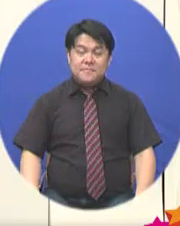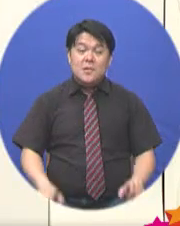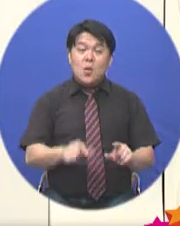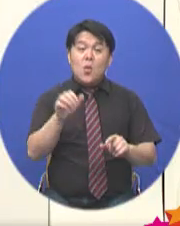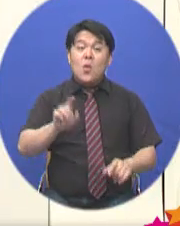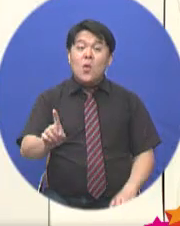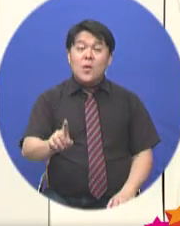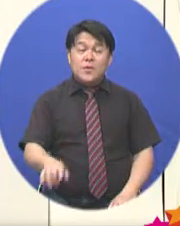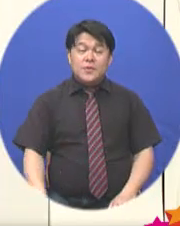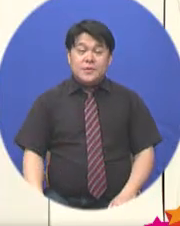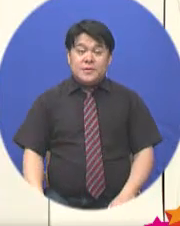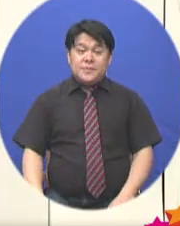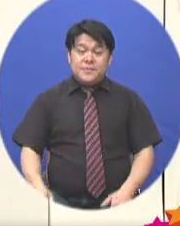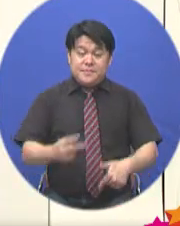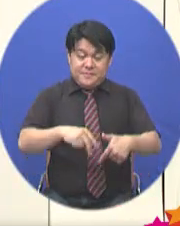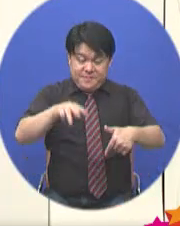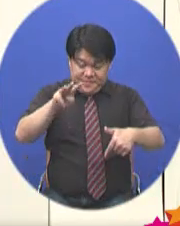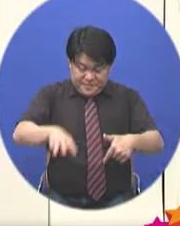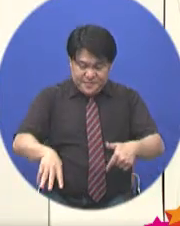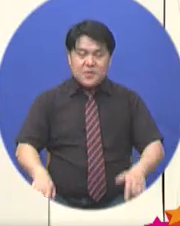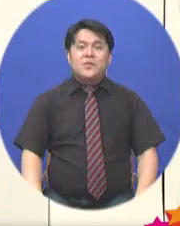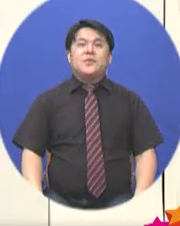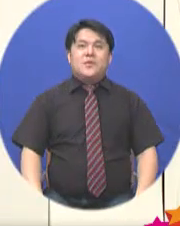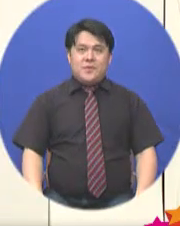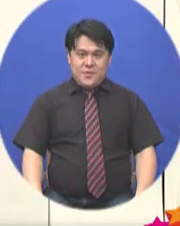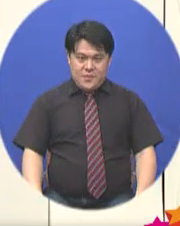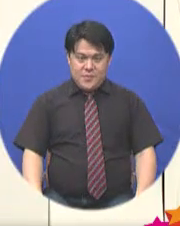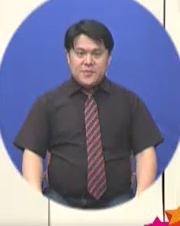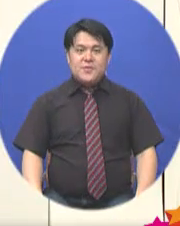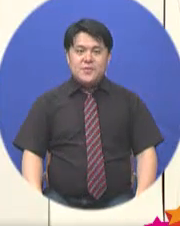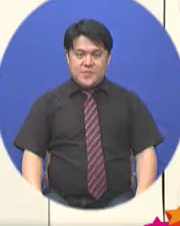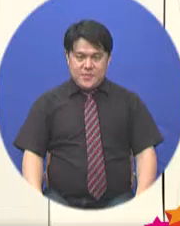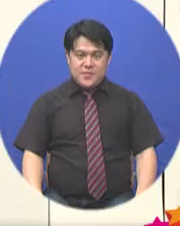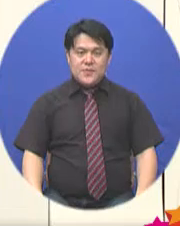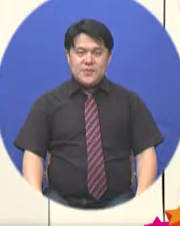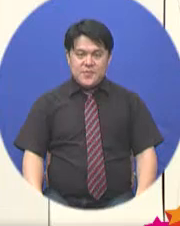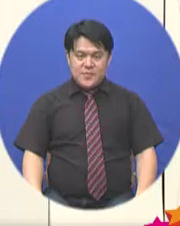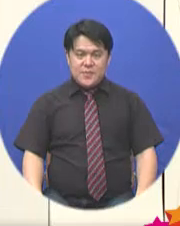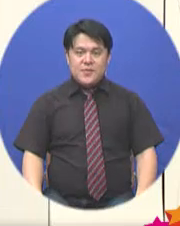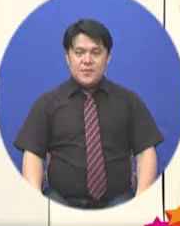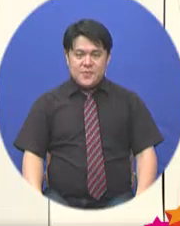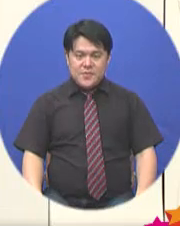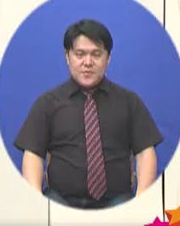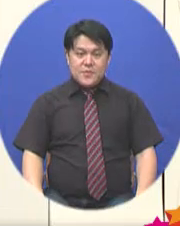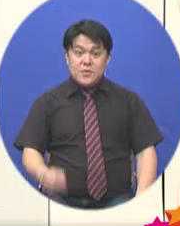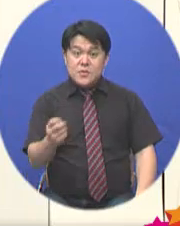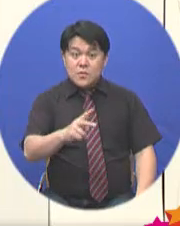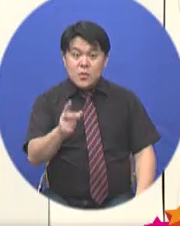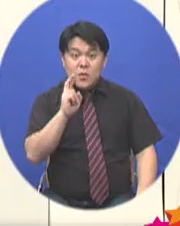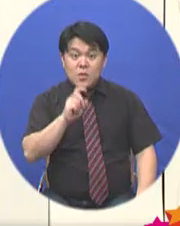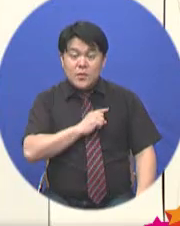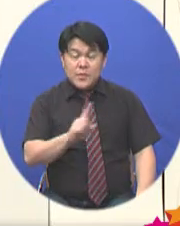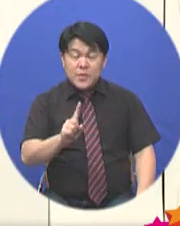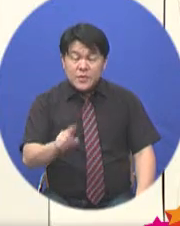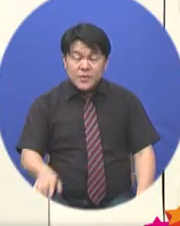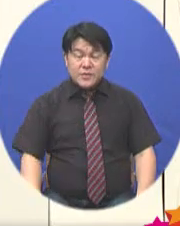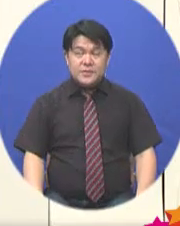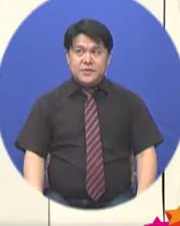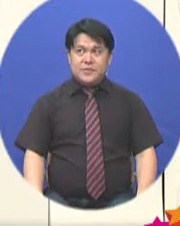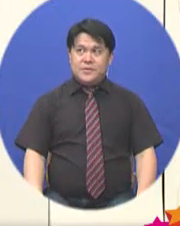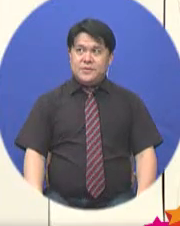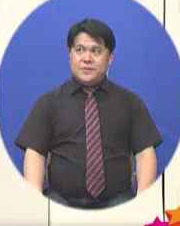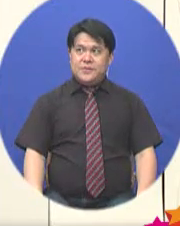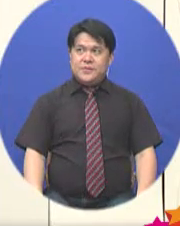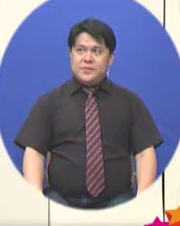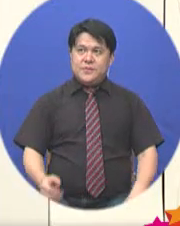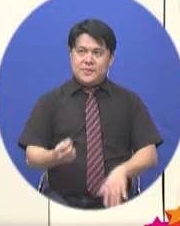어디 사십니까? 인천요. 인천. 예. 네. 노래 어떤 제목, 예. 노래 제목.